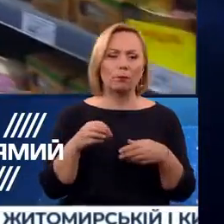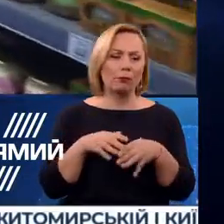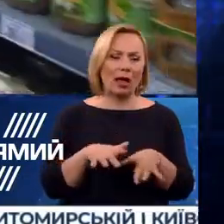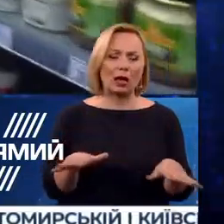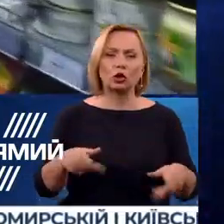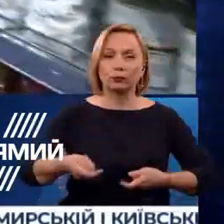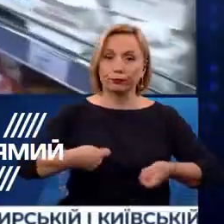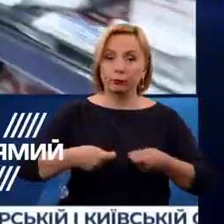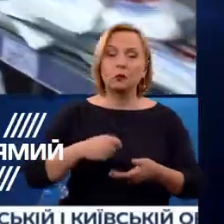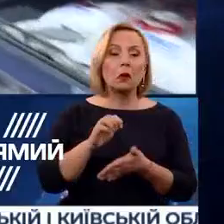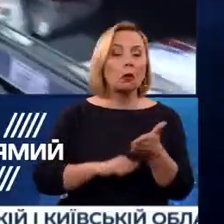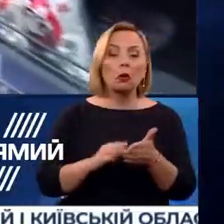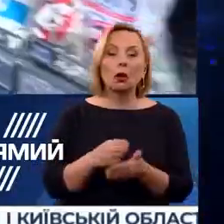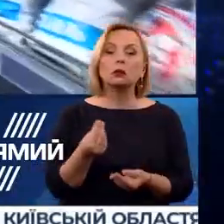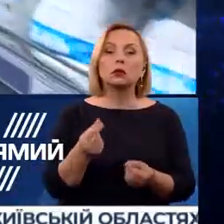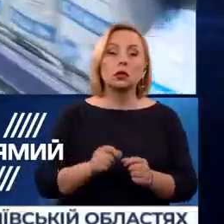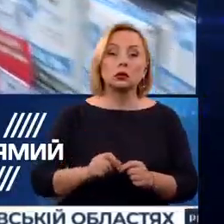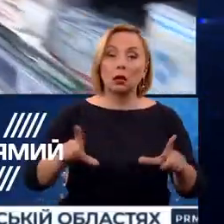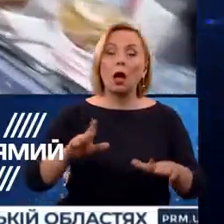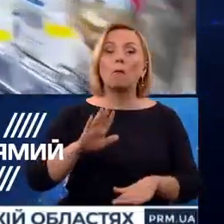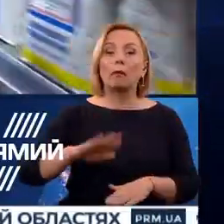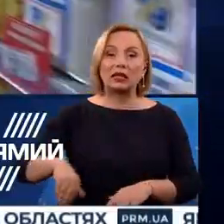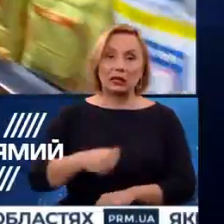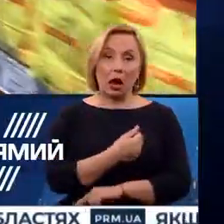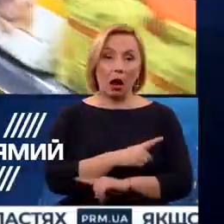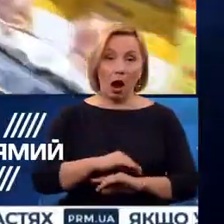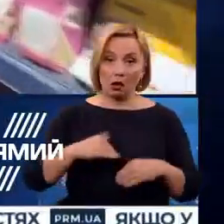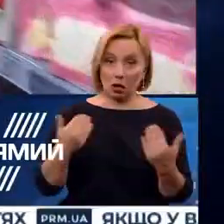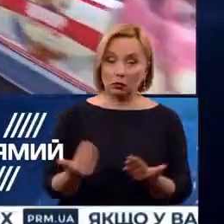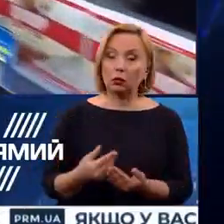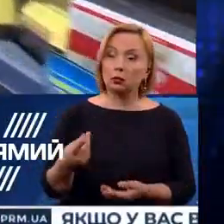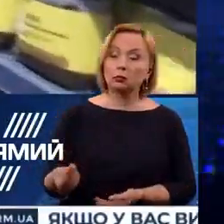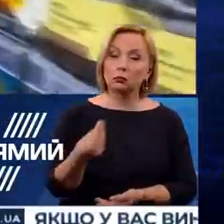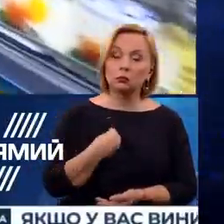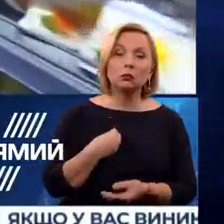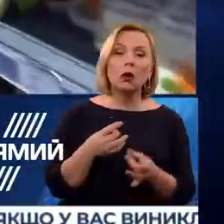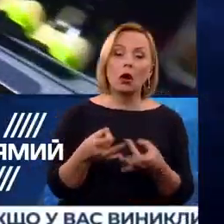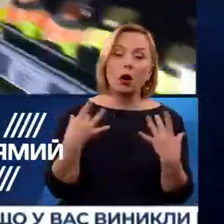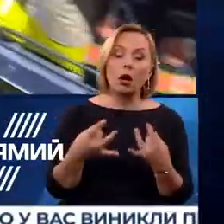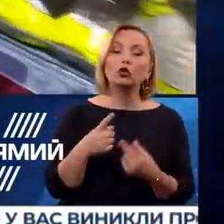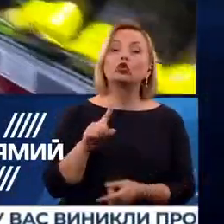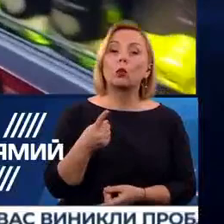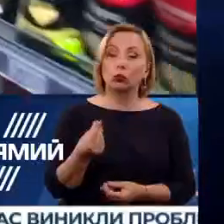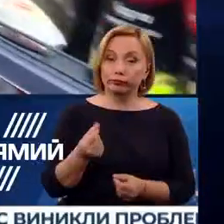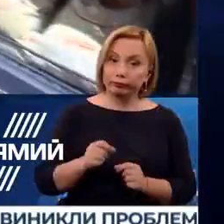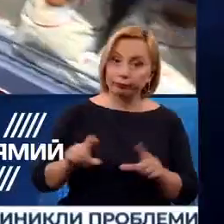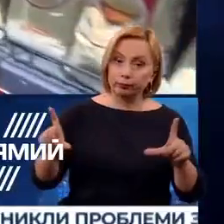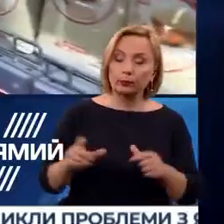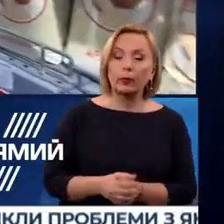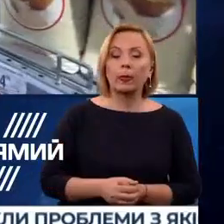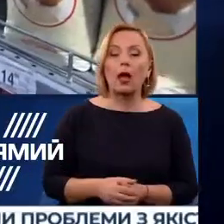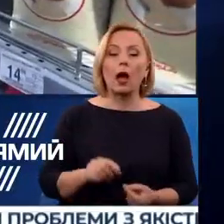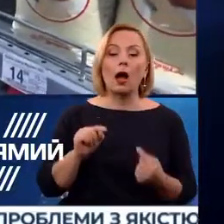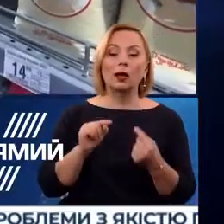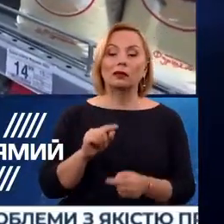через зростання цін після введення карантину. Вони мають надати свої роз'яснення. Також антимонопольний